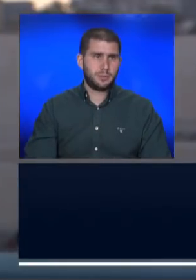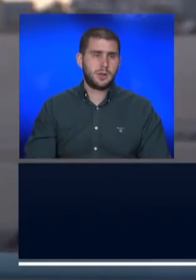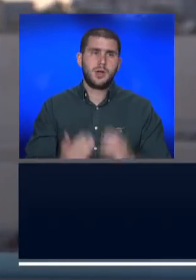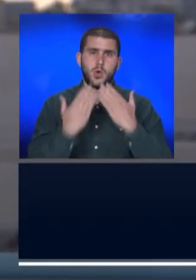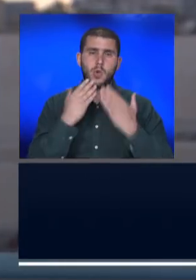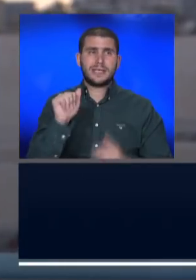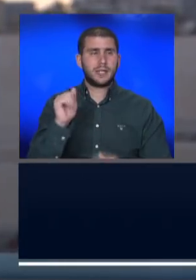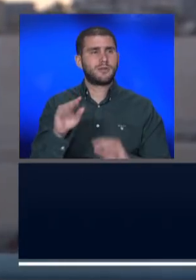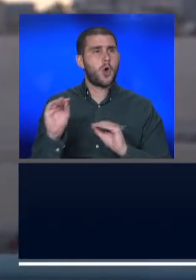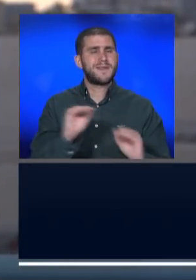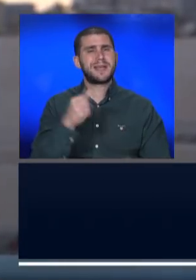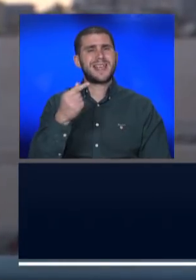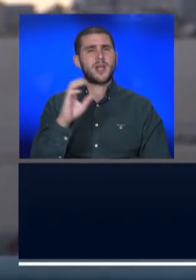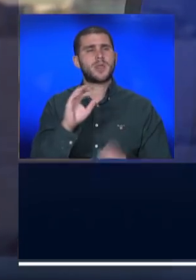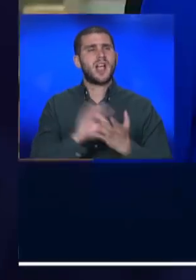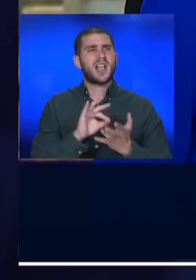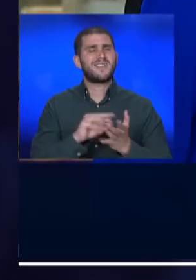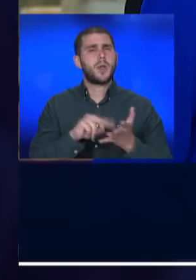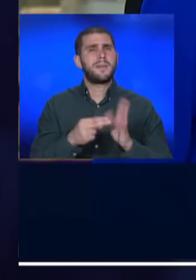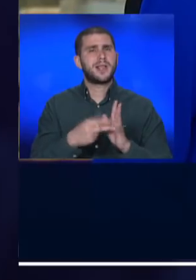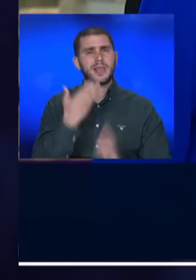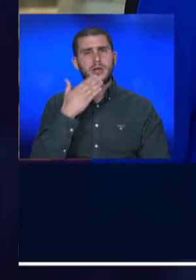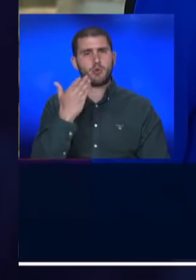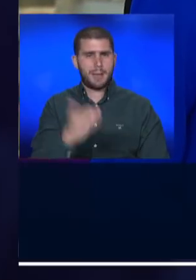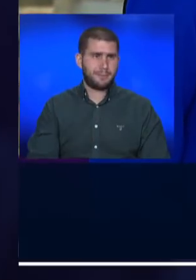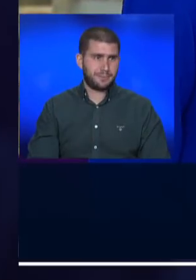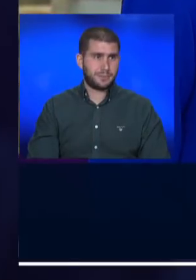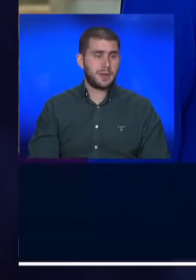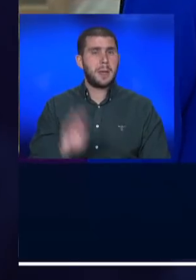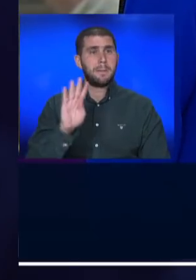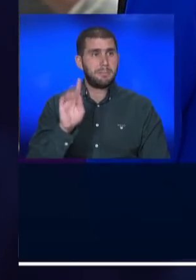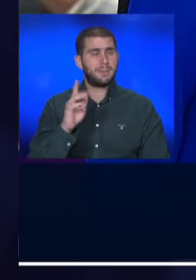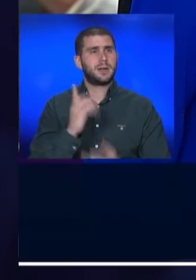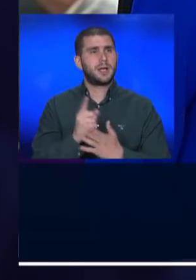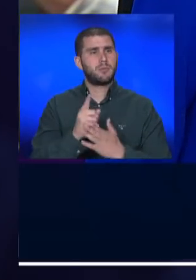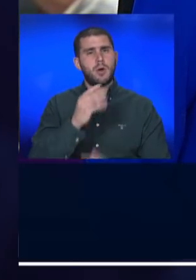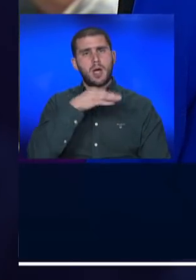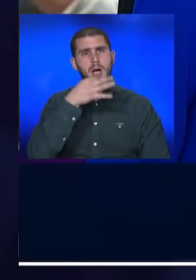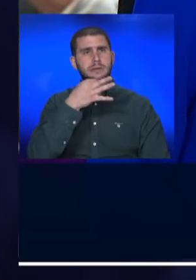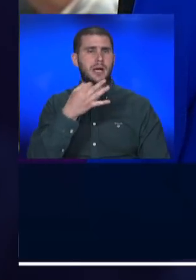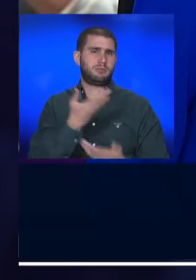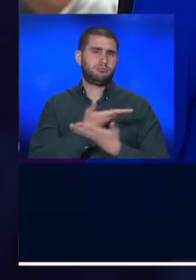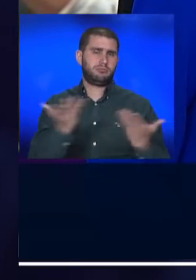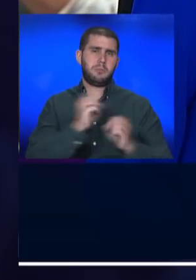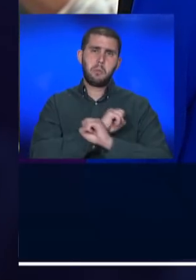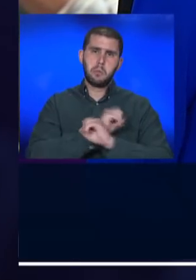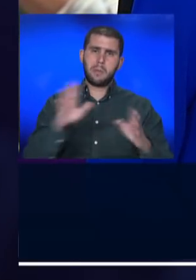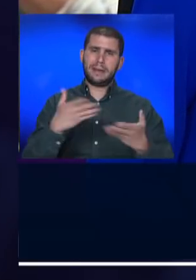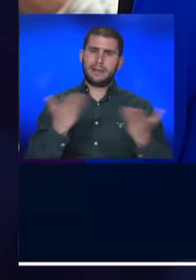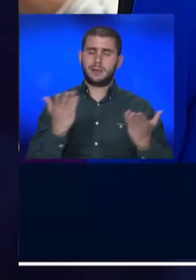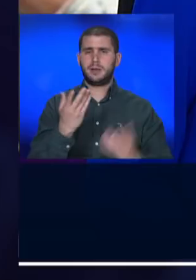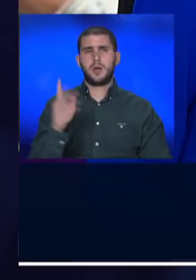כהן, כתבתנו מינית בירושלים. נתניהו נושא הצהרה פומבית. אומר כאן מואב ורדי,